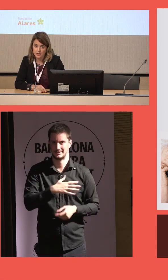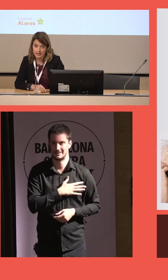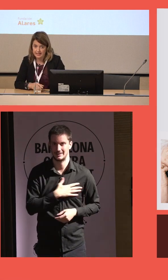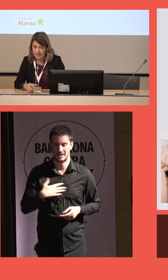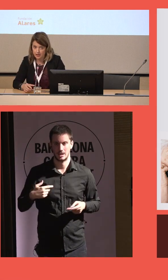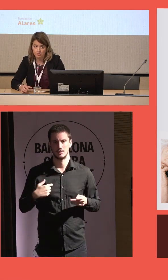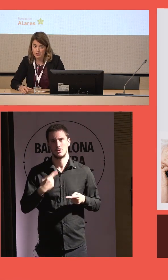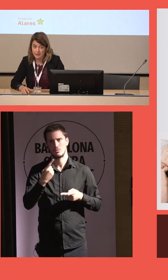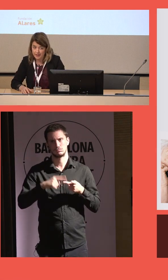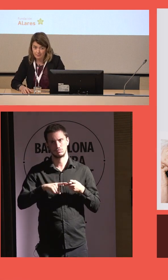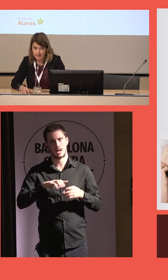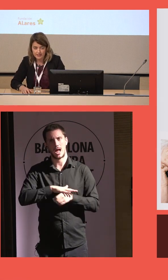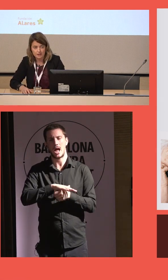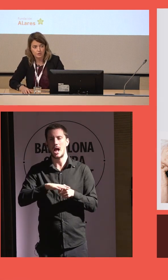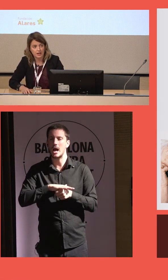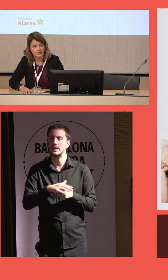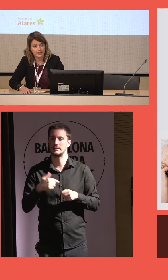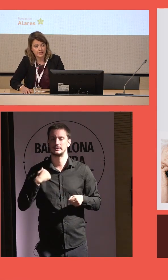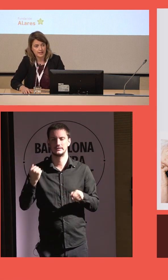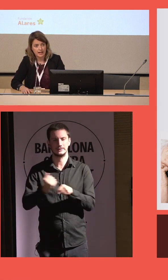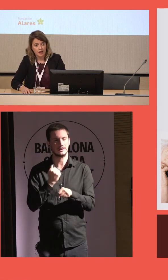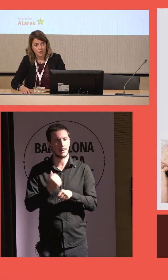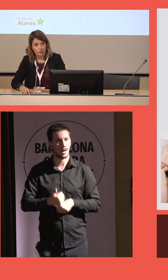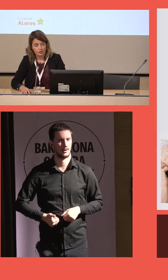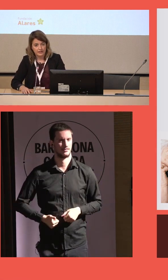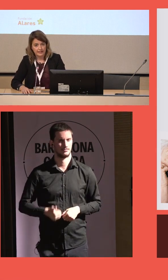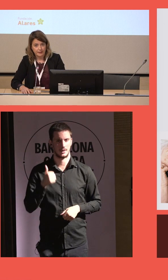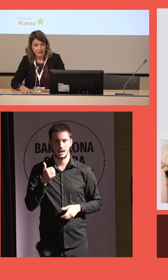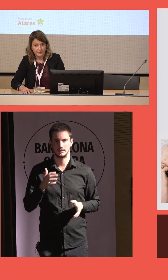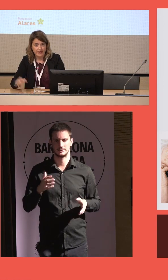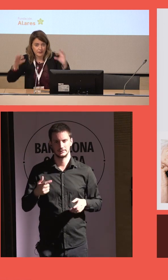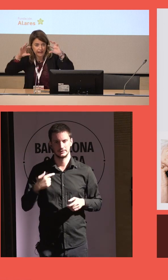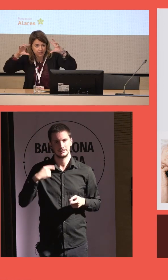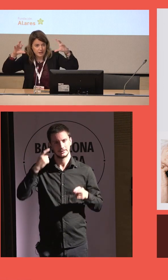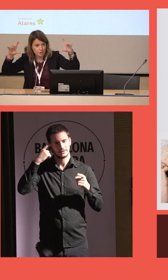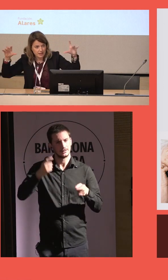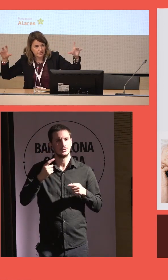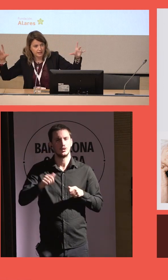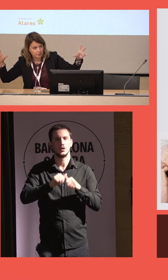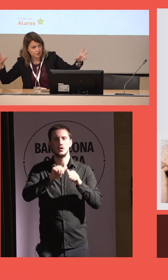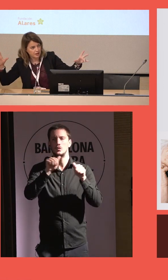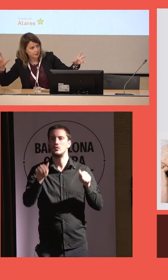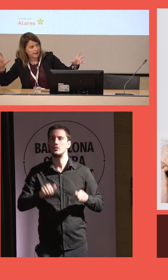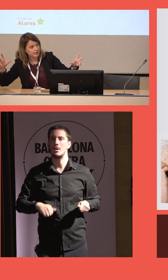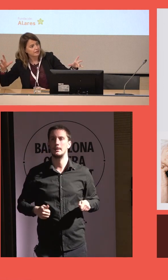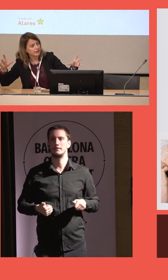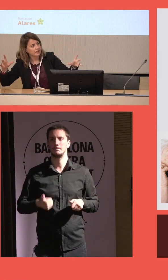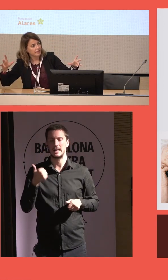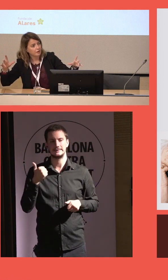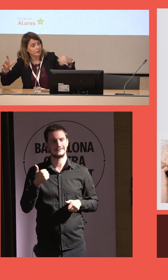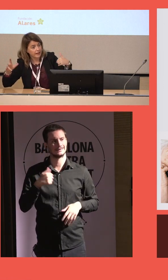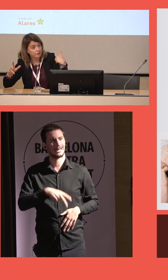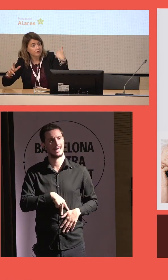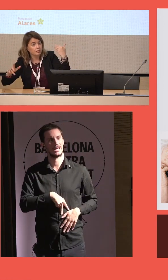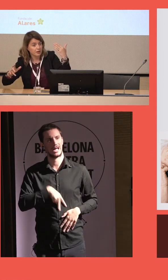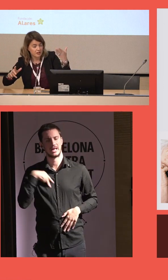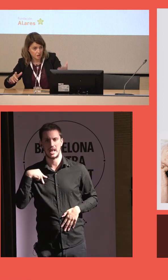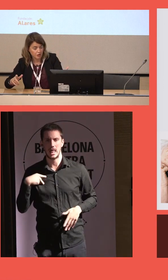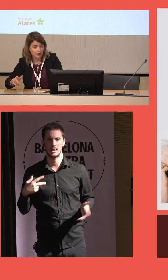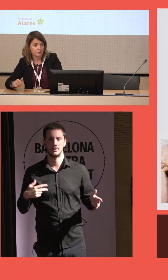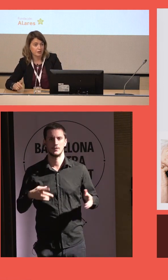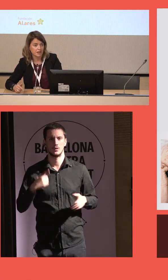és una de les àrees on treballem més nosaltres ho intentem treballar de la manera més holística possible oferir